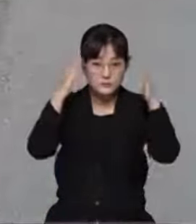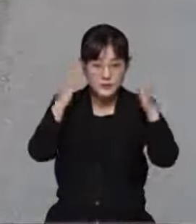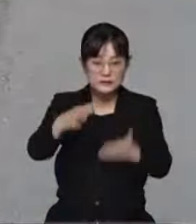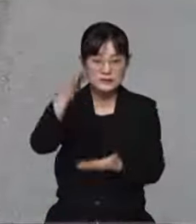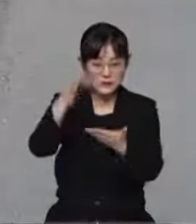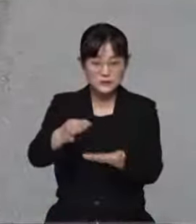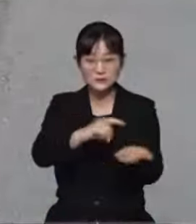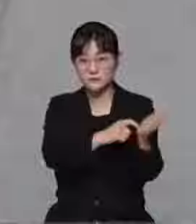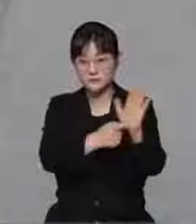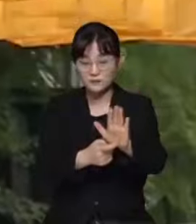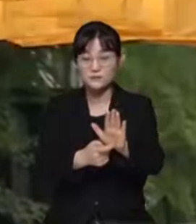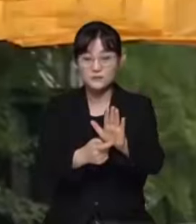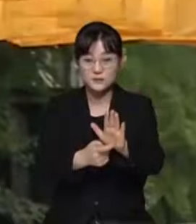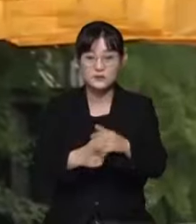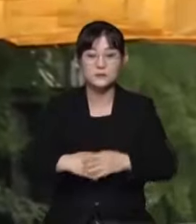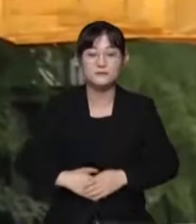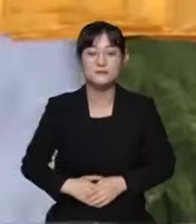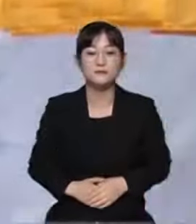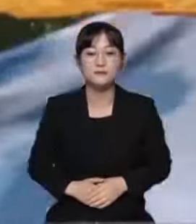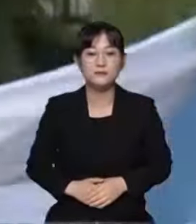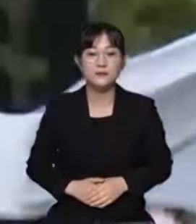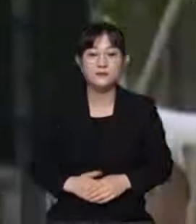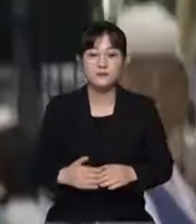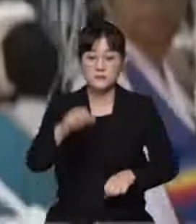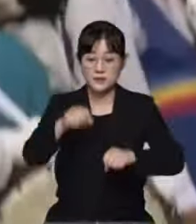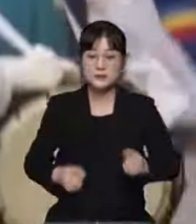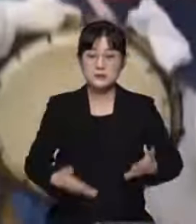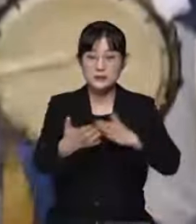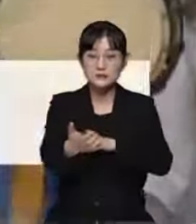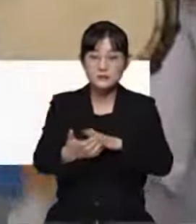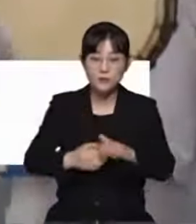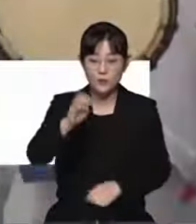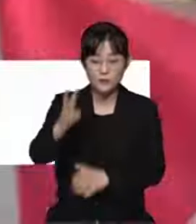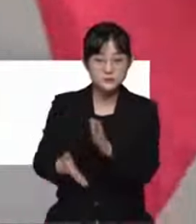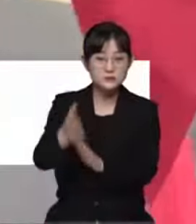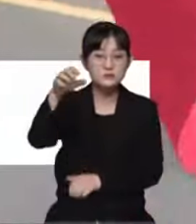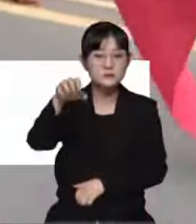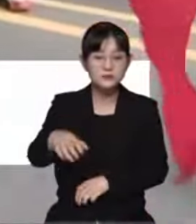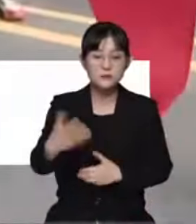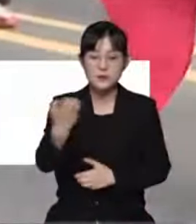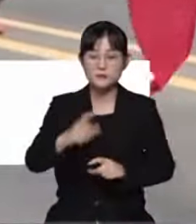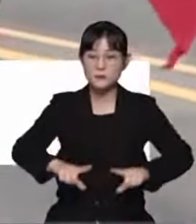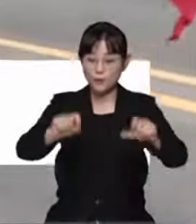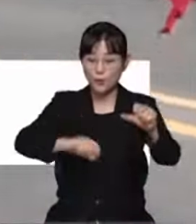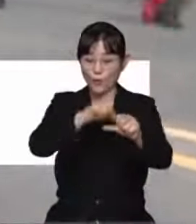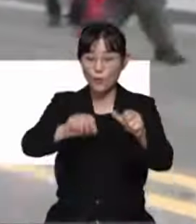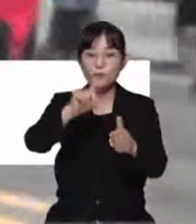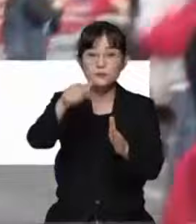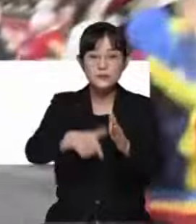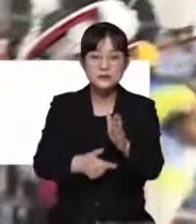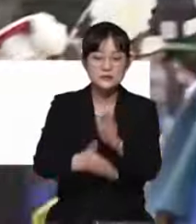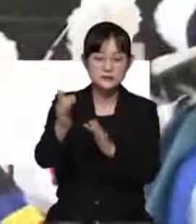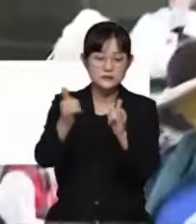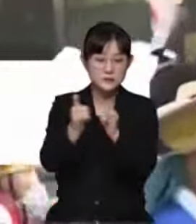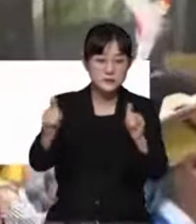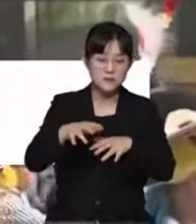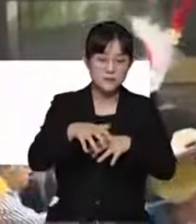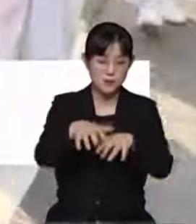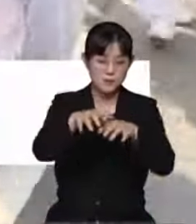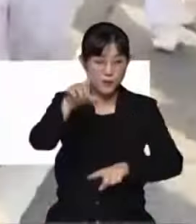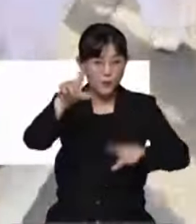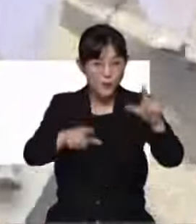가치를 상징적으로 드러내고 있습니다. 전야제 공연에 앞서 광주 시내에서는 80년 5월 당시 시민들의 가도행진을